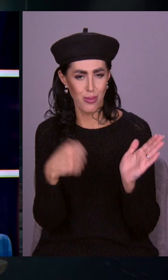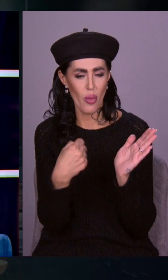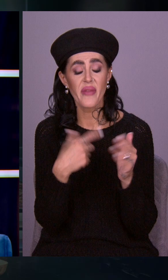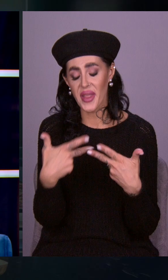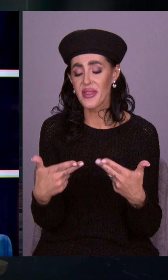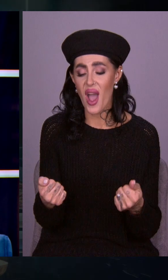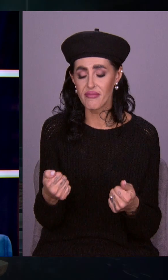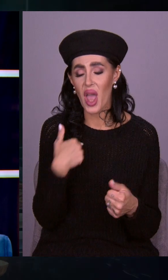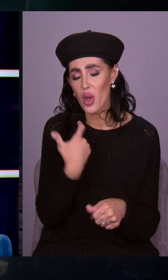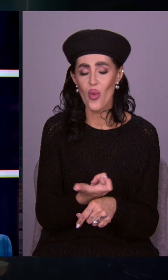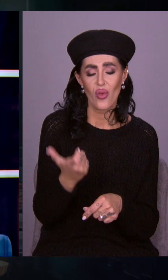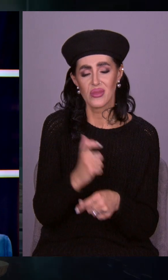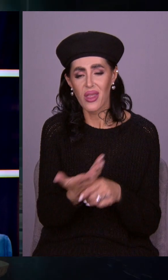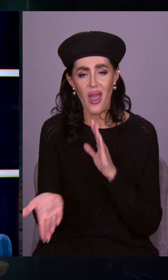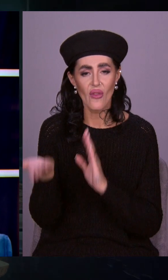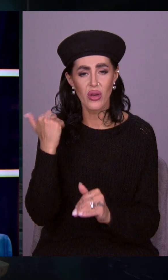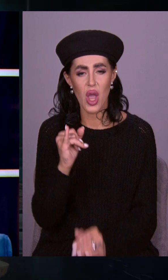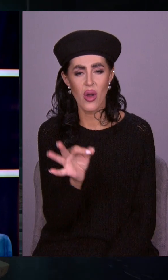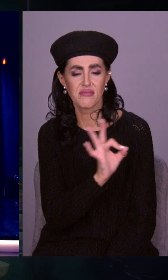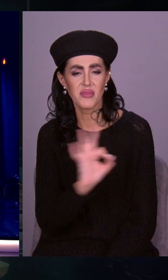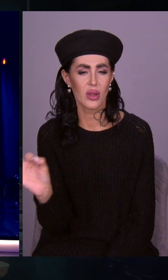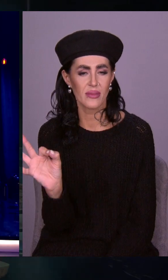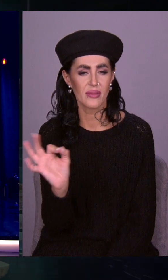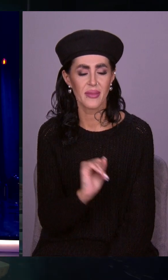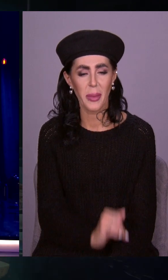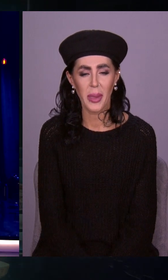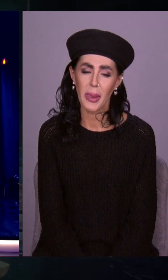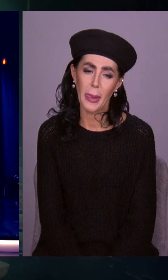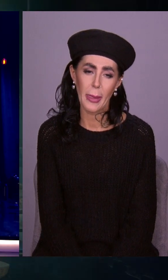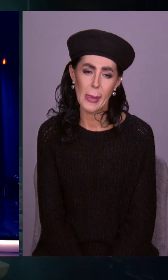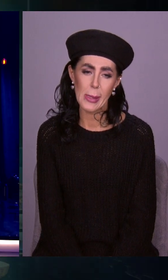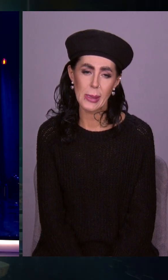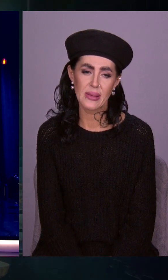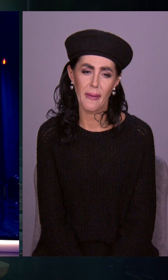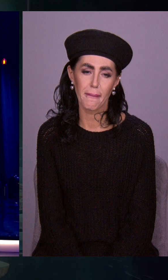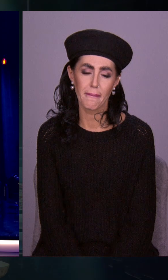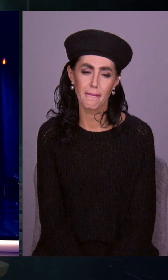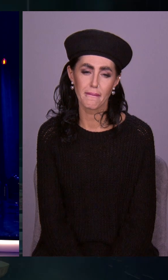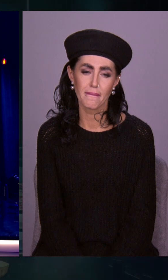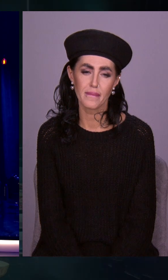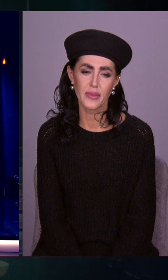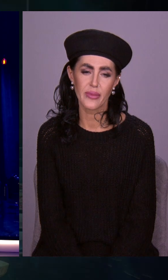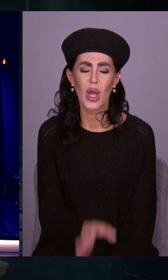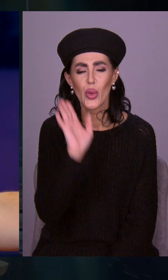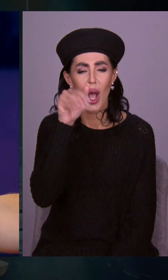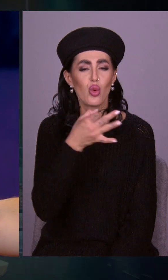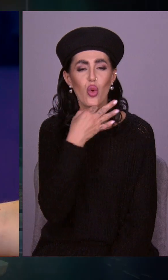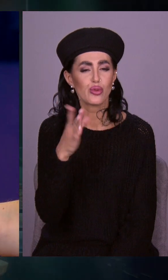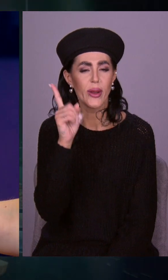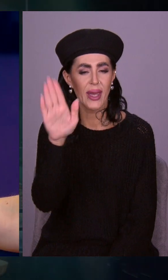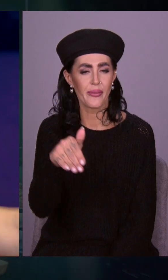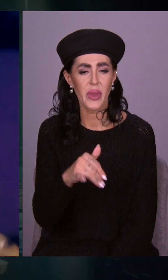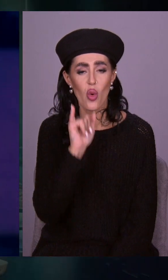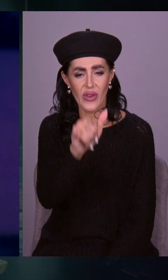Дуже давно і не на відмінно. Ну, хоча б як. Якось. У вас є